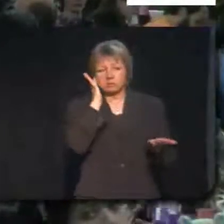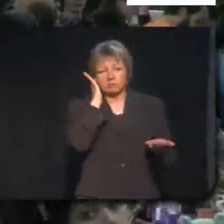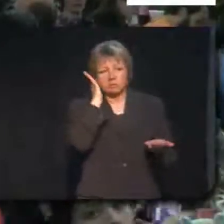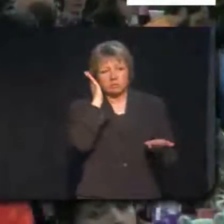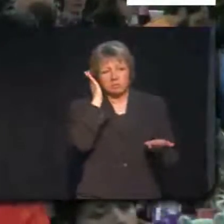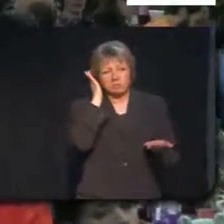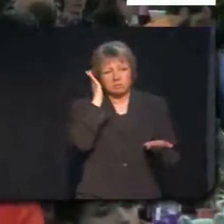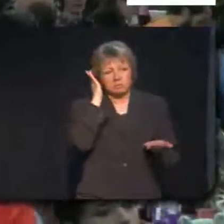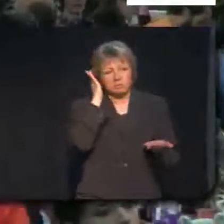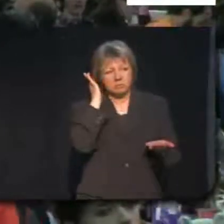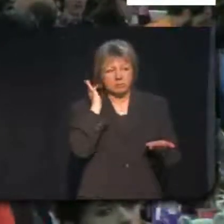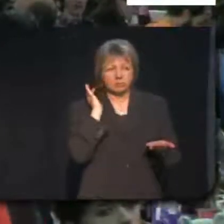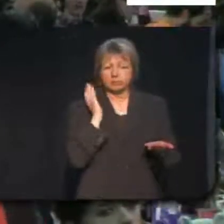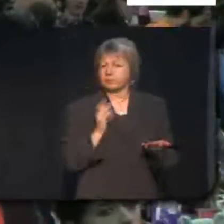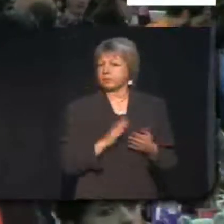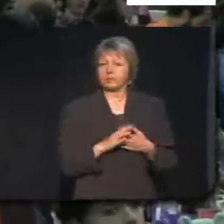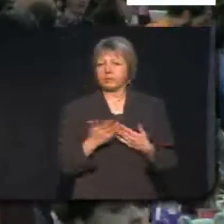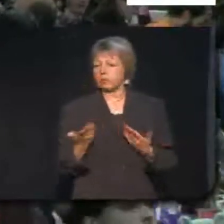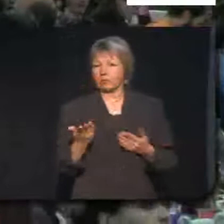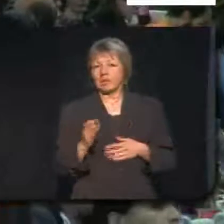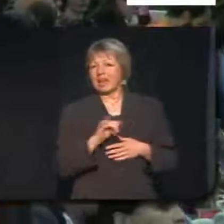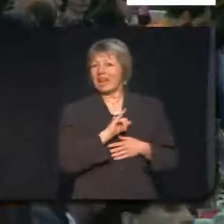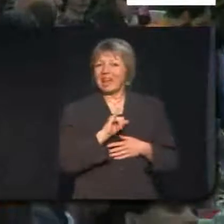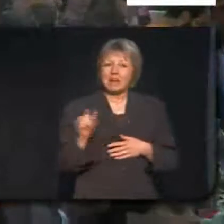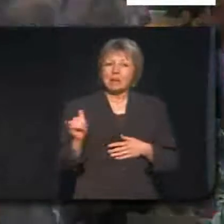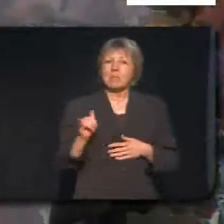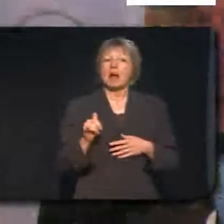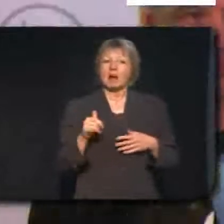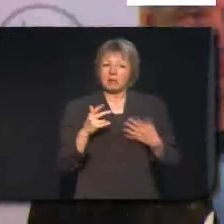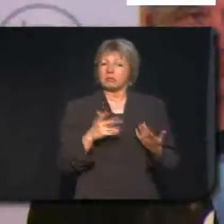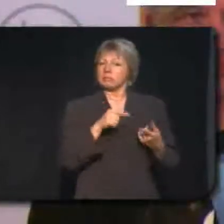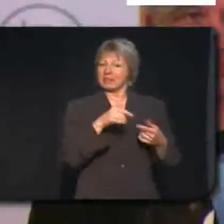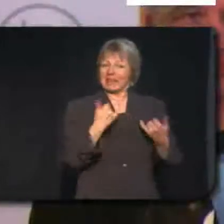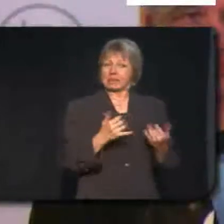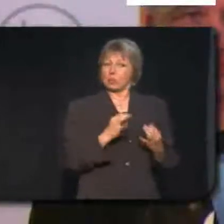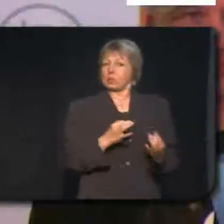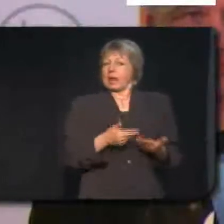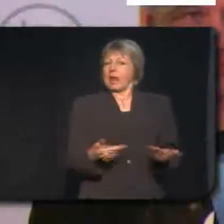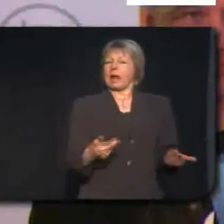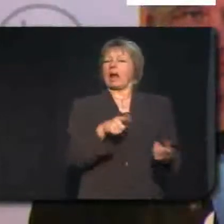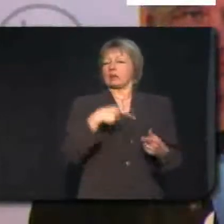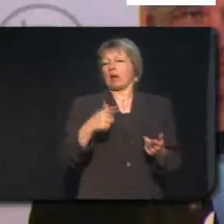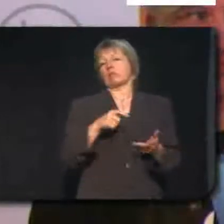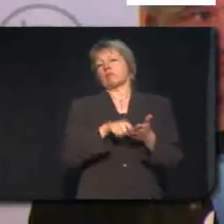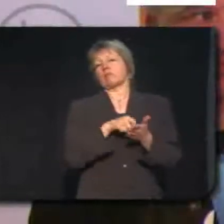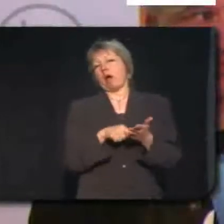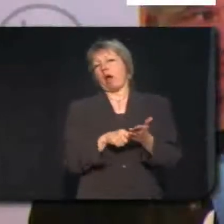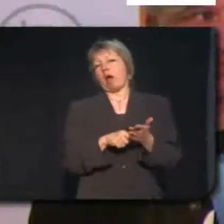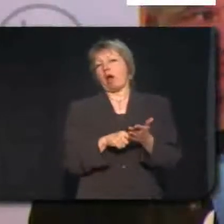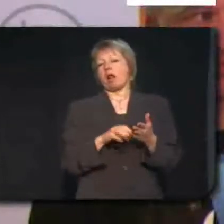es wird immer gewählt sobald es Gelegenheit gibt der Wahlleiter und die Wahlhelfer sind den ganzen Tag schon